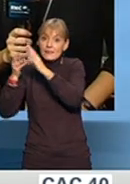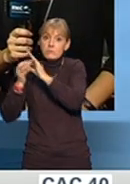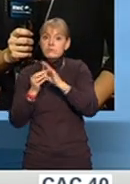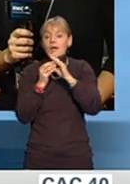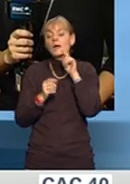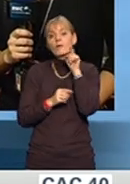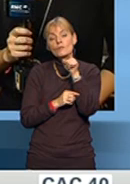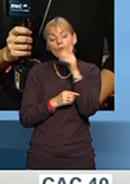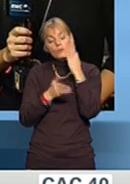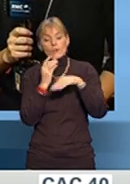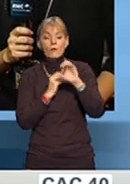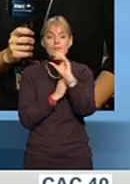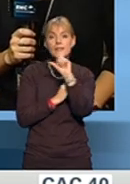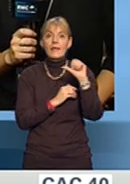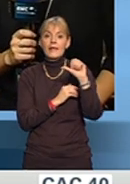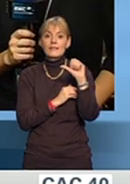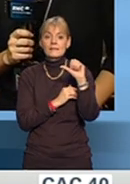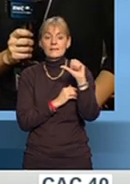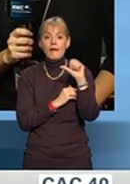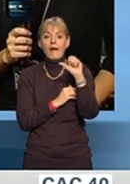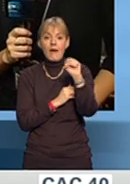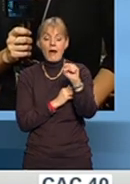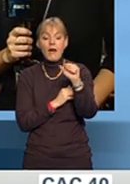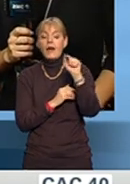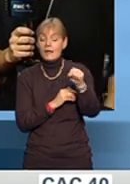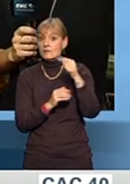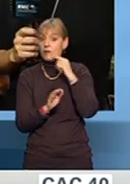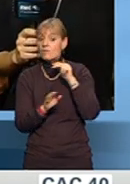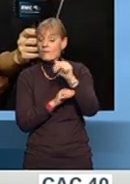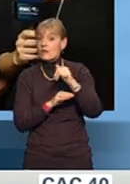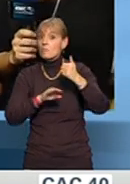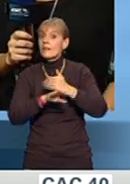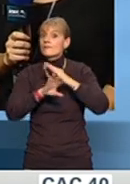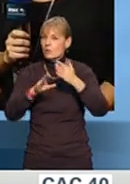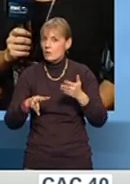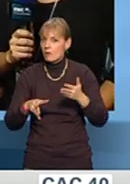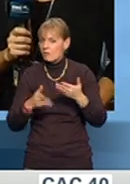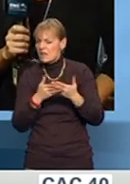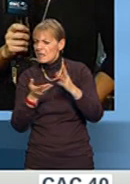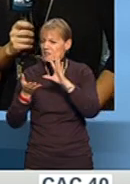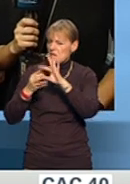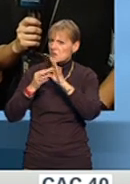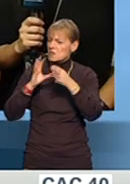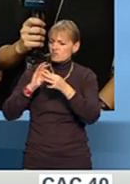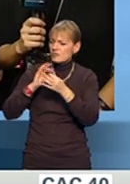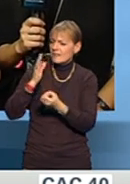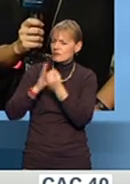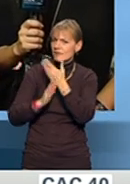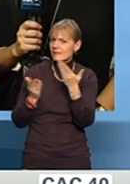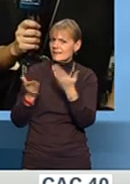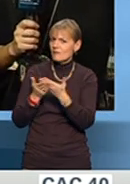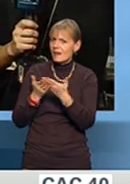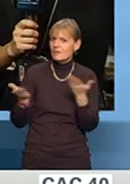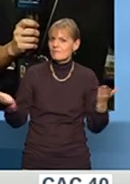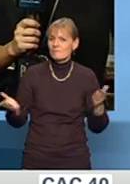au CSA pour BFM TV. Comment ça va se passer précisément et qu'est-ce donc que cette chaîne RMC Découverte? Vous avez un interlocuteur